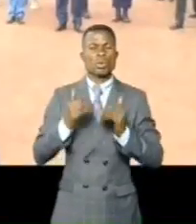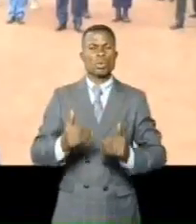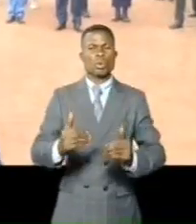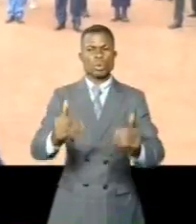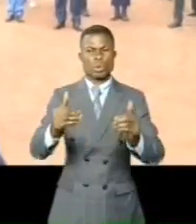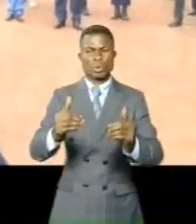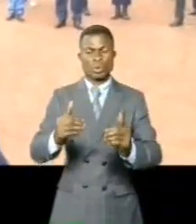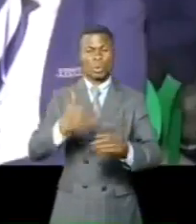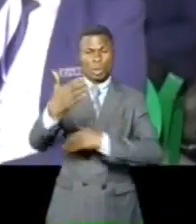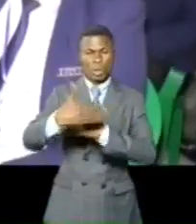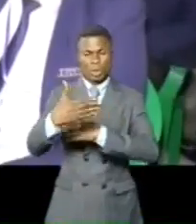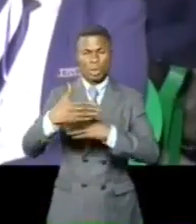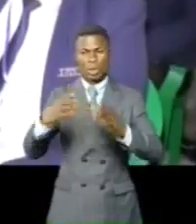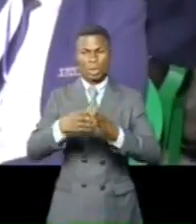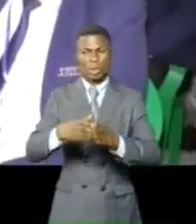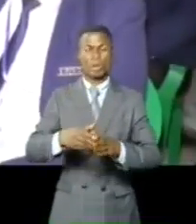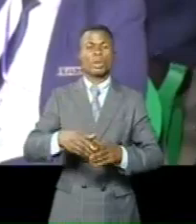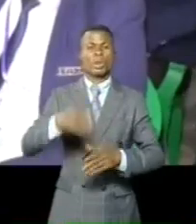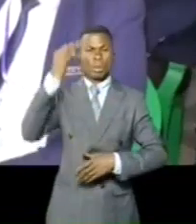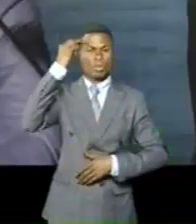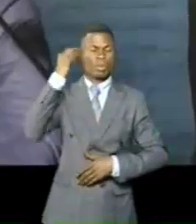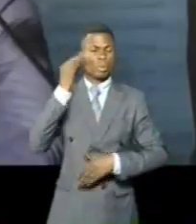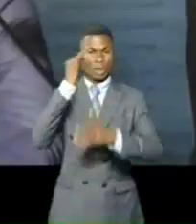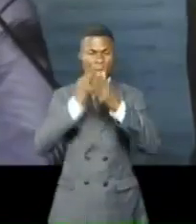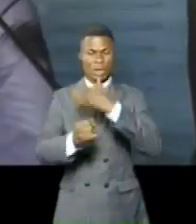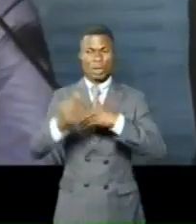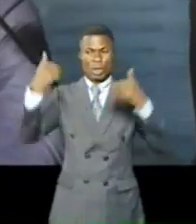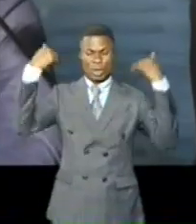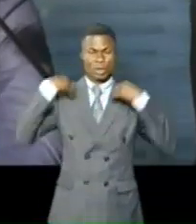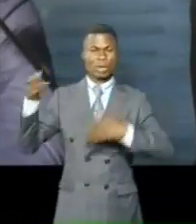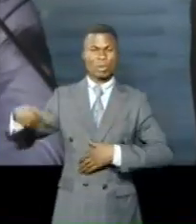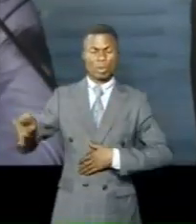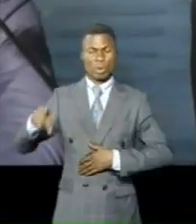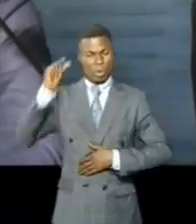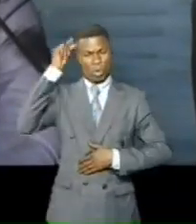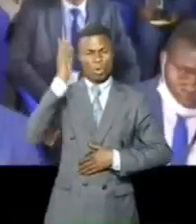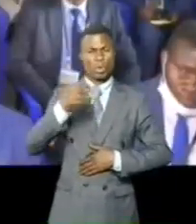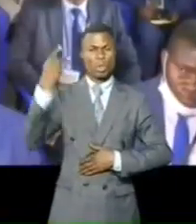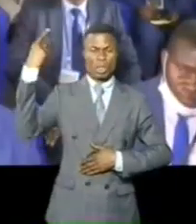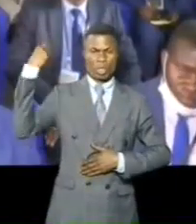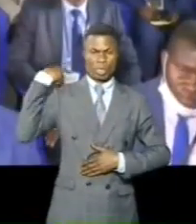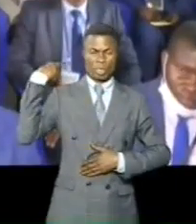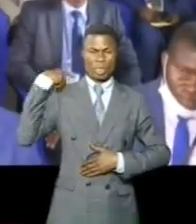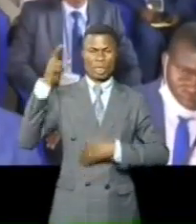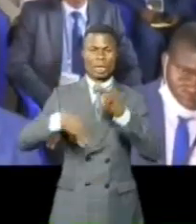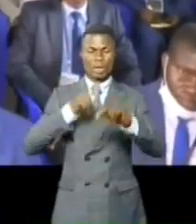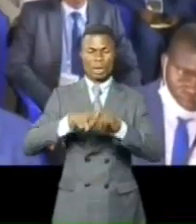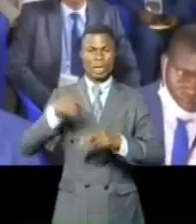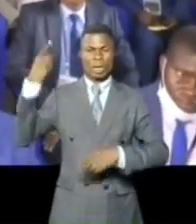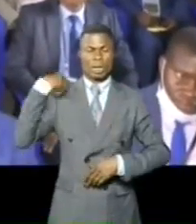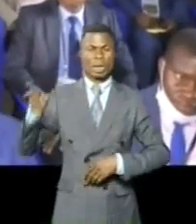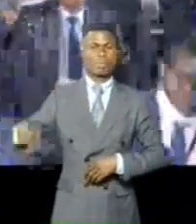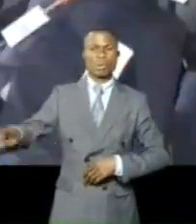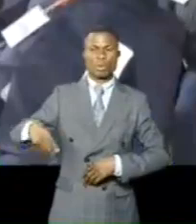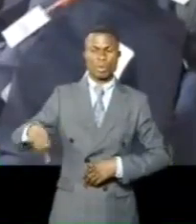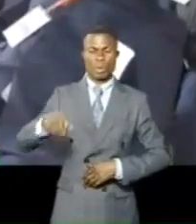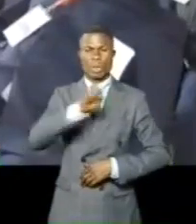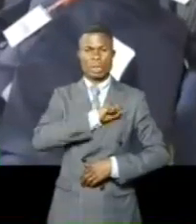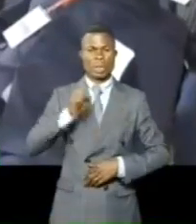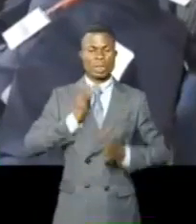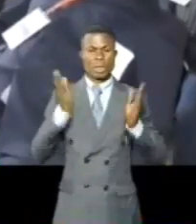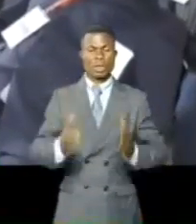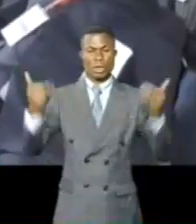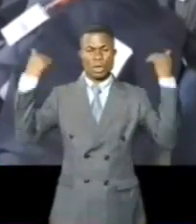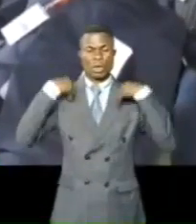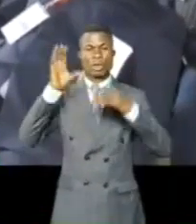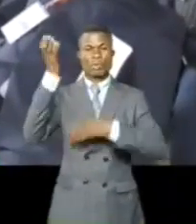Le face-à-face entre Gilbert Kankondé et autorités provinciales, députés nationaux, députés provinciaux, sénateurs et autorités